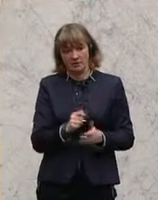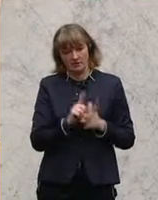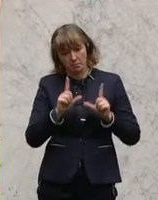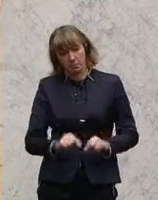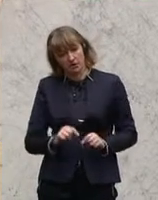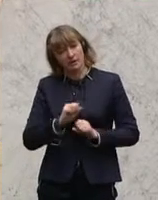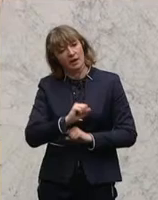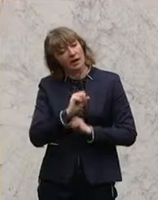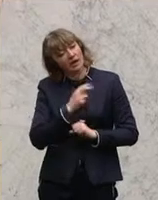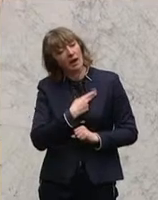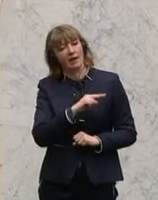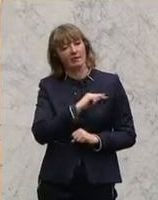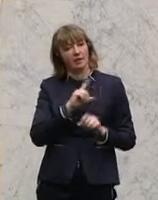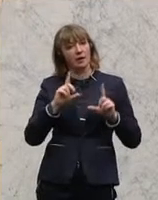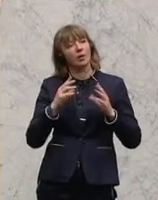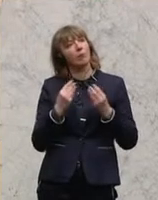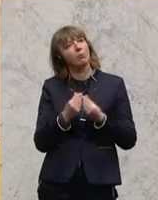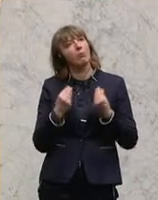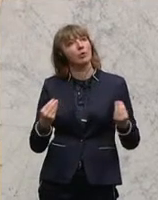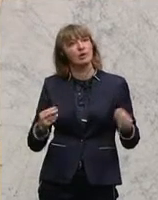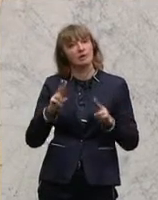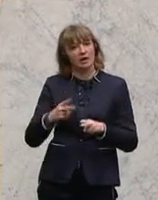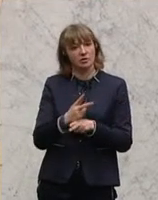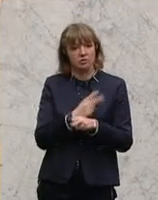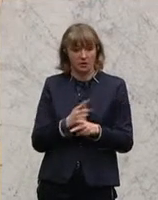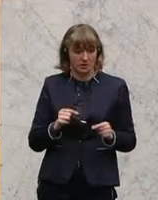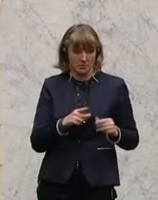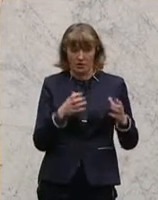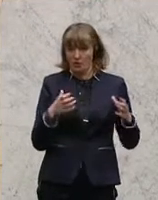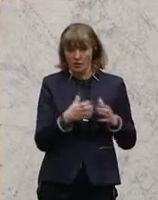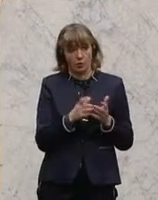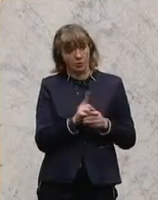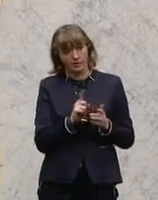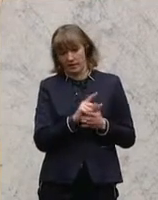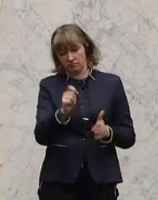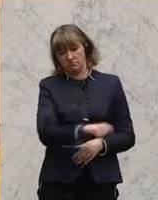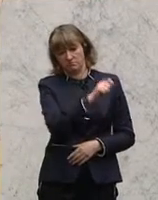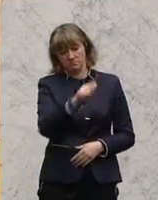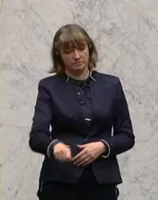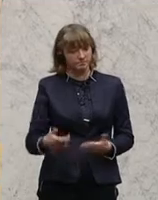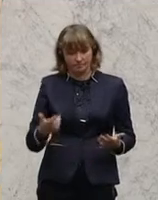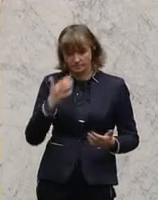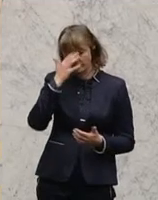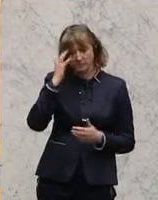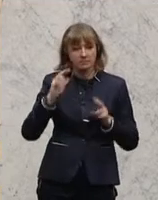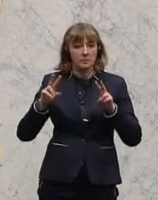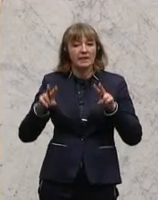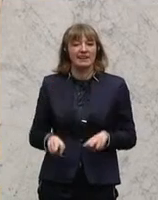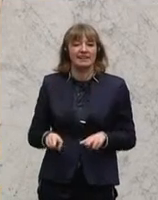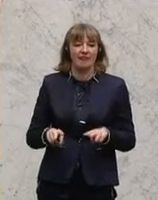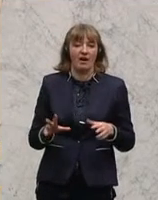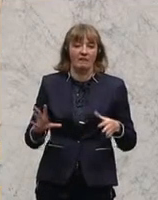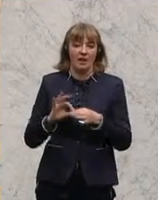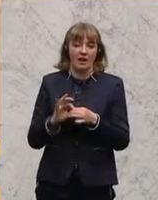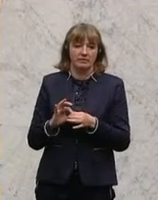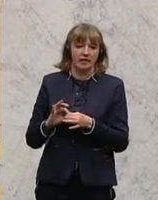Mindestgarantien moderner Rechtsstaaten werden für eine ganze Gruppe von Menschen außer Kraft gesetzt. Richtervereinigung: